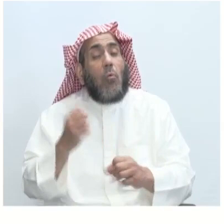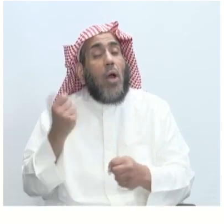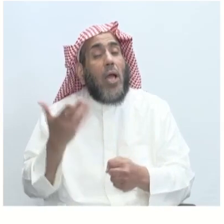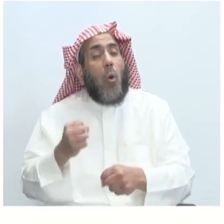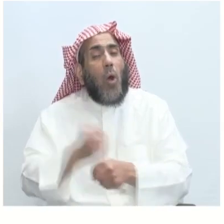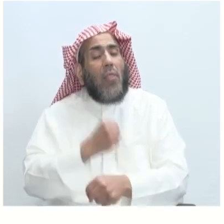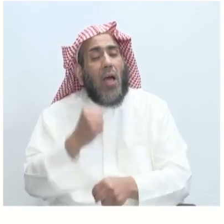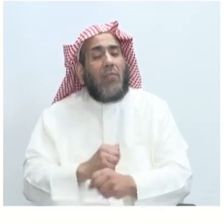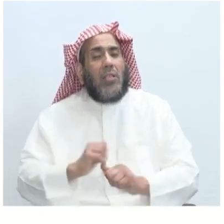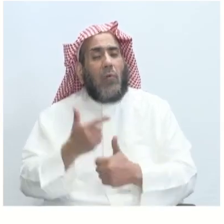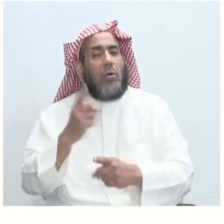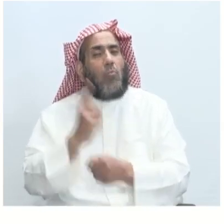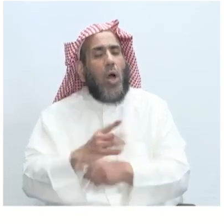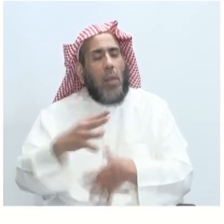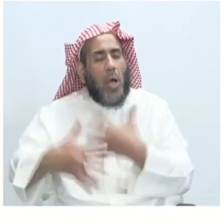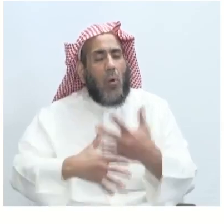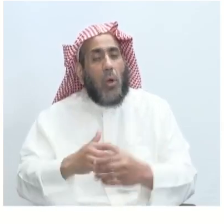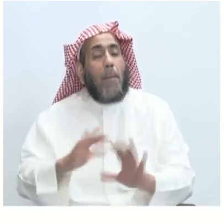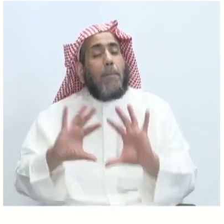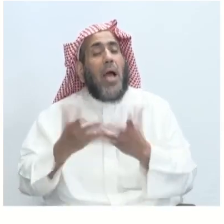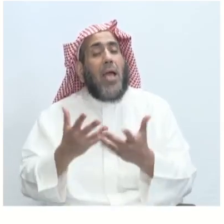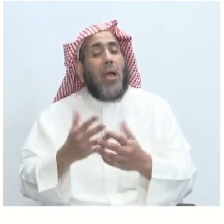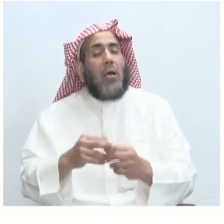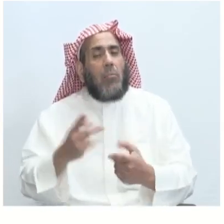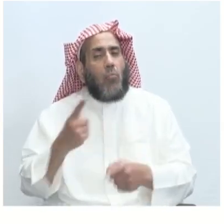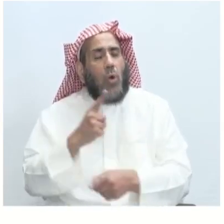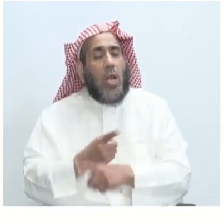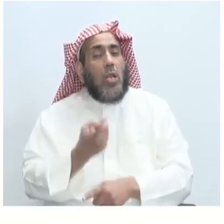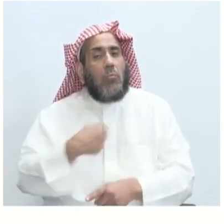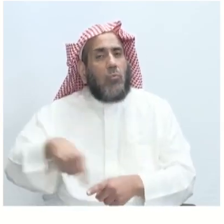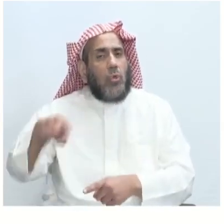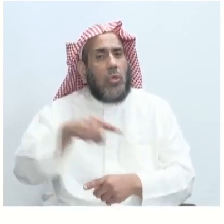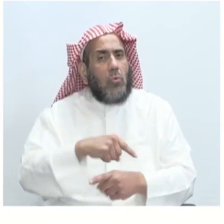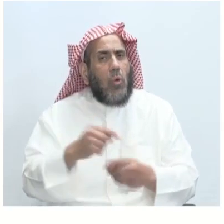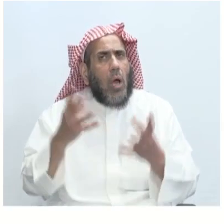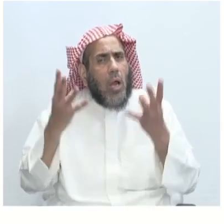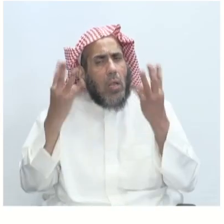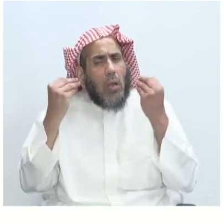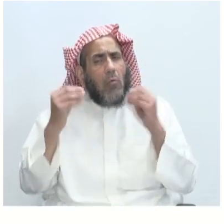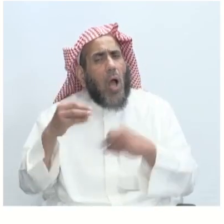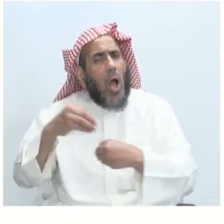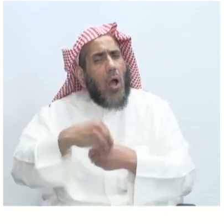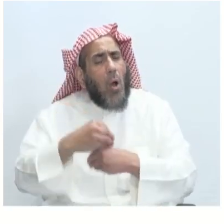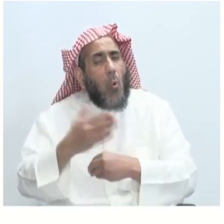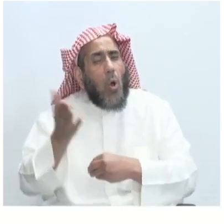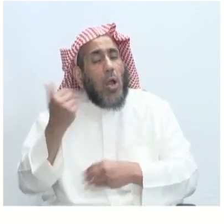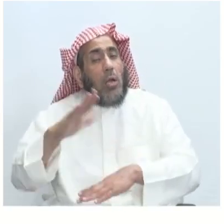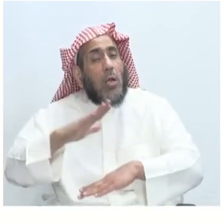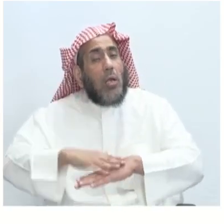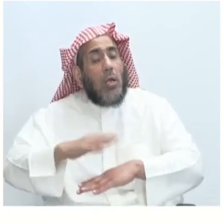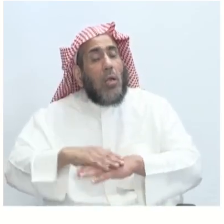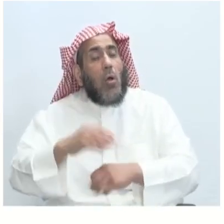وظائف الدوافع نريد ان نتعرف انا وانتم على